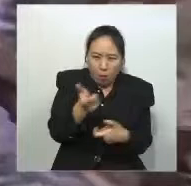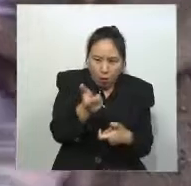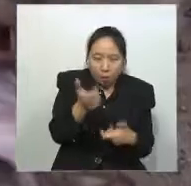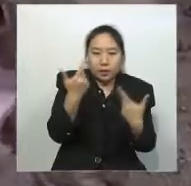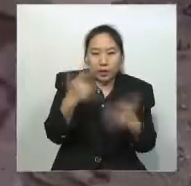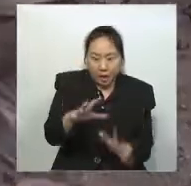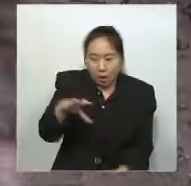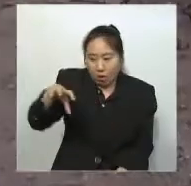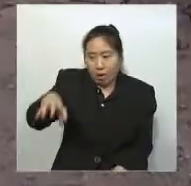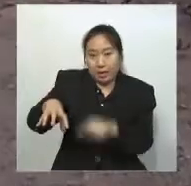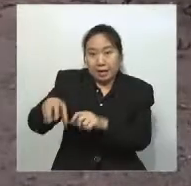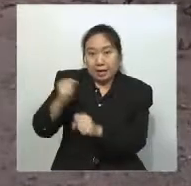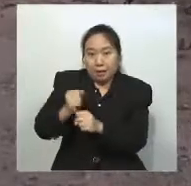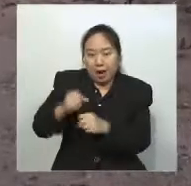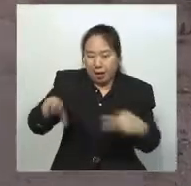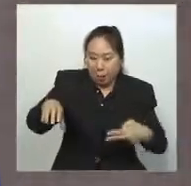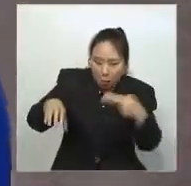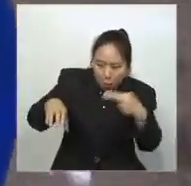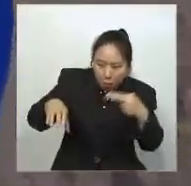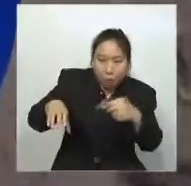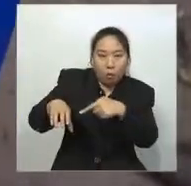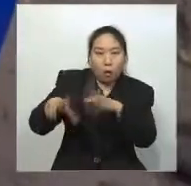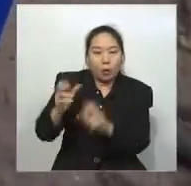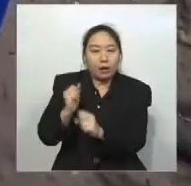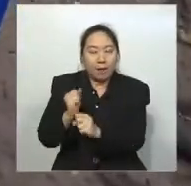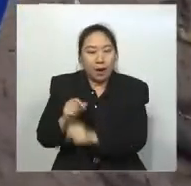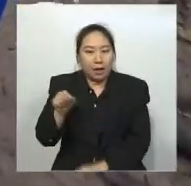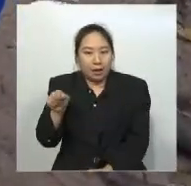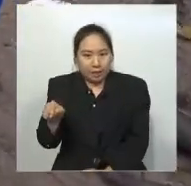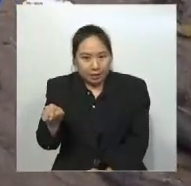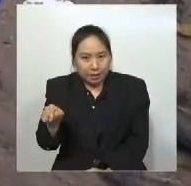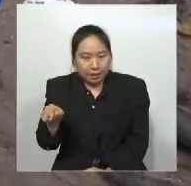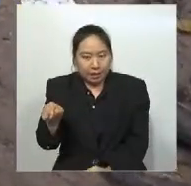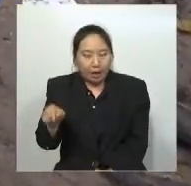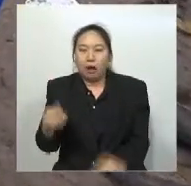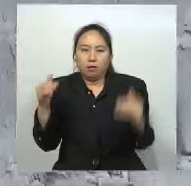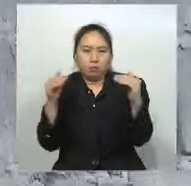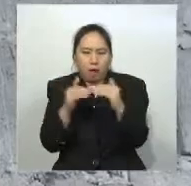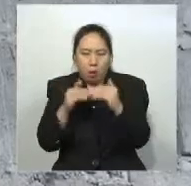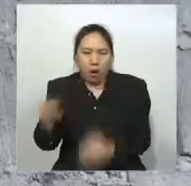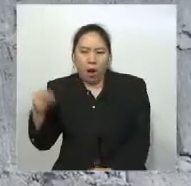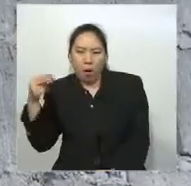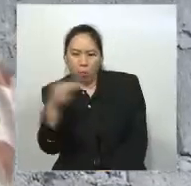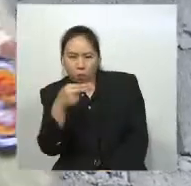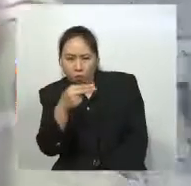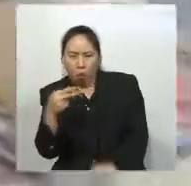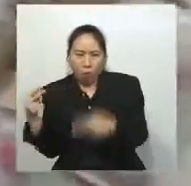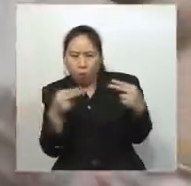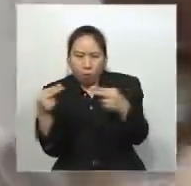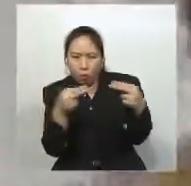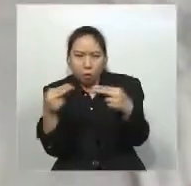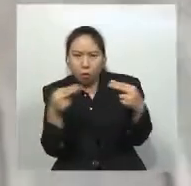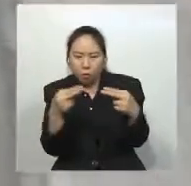เหลือจะยิงเข้ามาในฐานปฏิบัติการเจ้าหน้าที่ที่อยู่ในฐานปฏิบัติการก็เลยใช้อาวุธปืนยิงตอบโต้คนร้